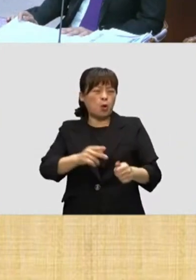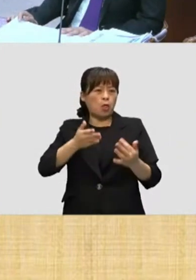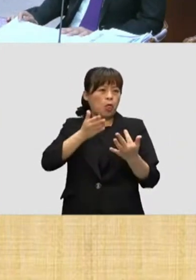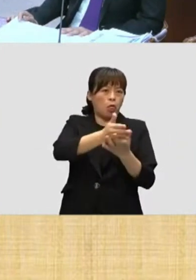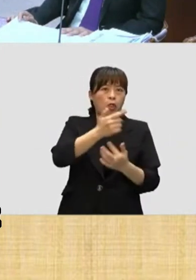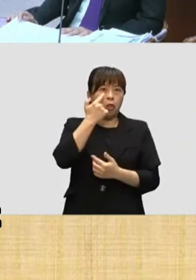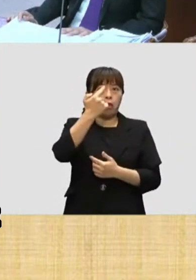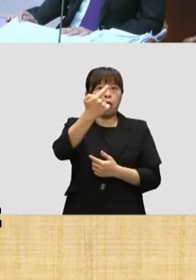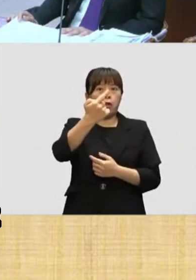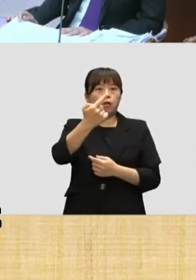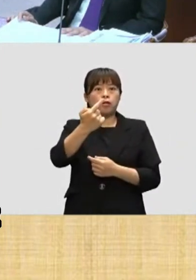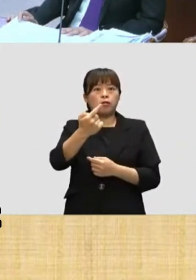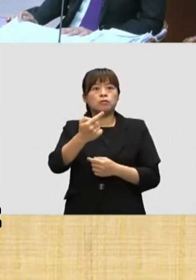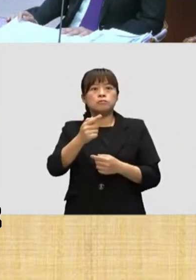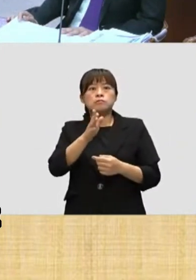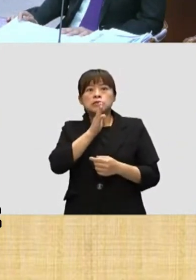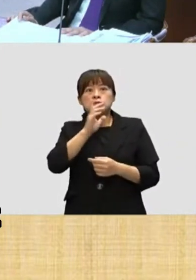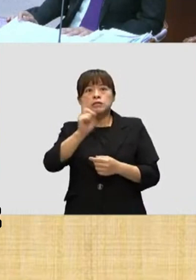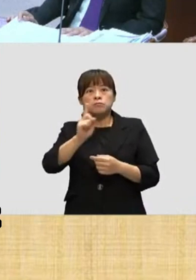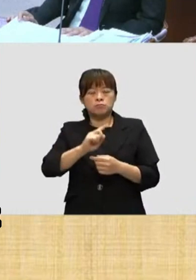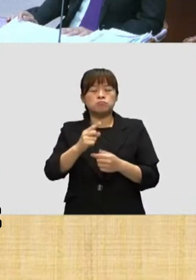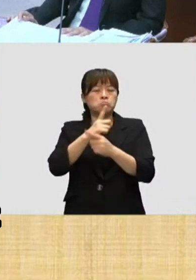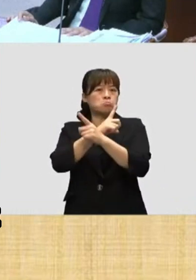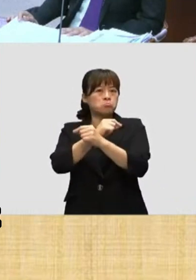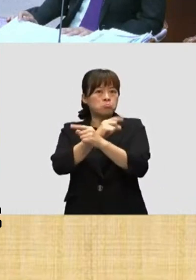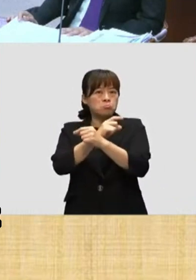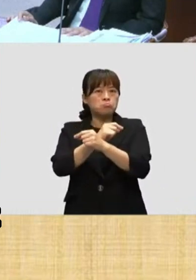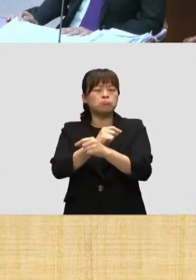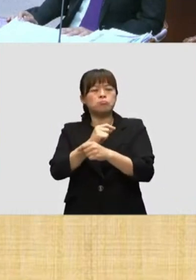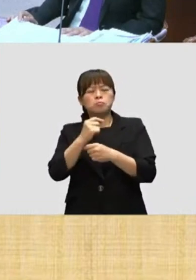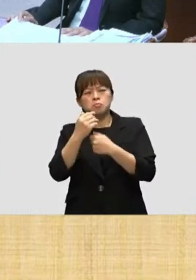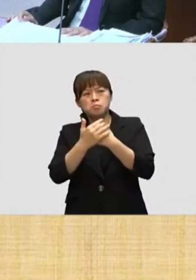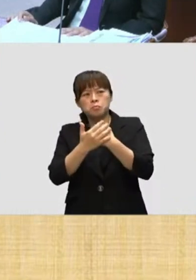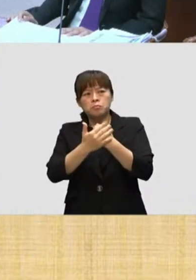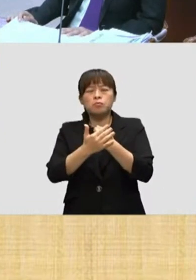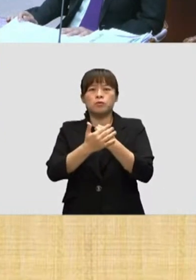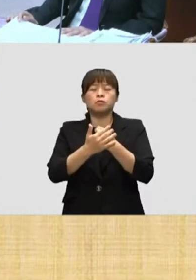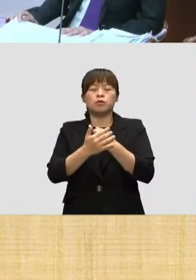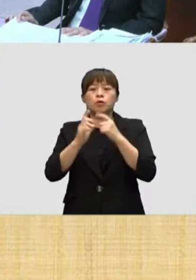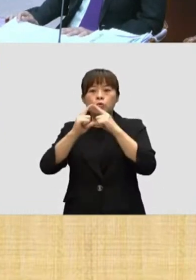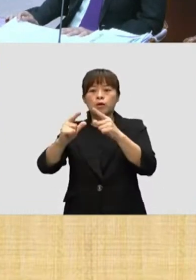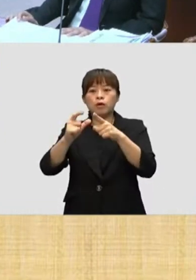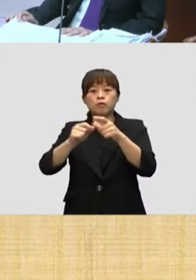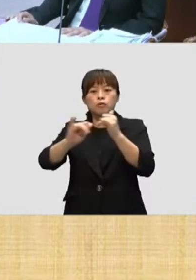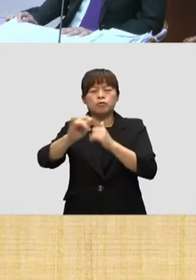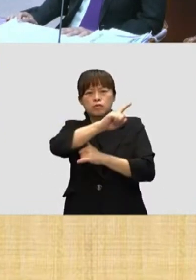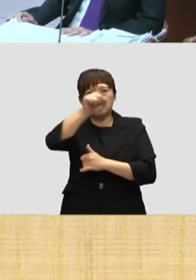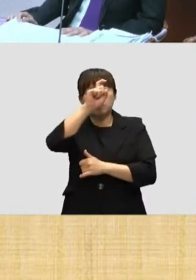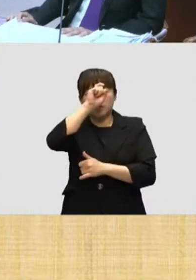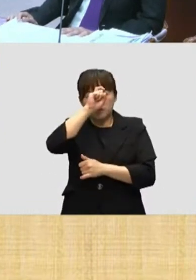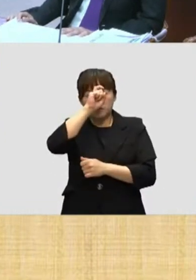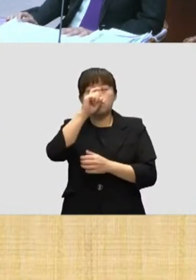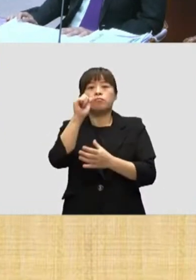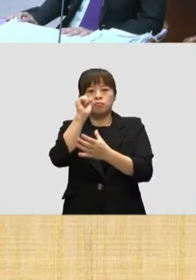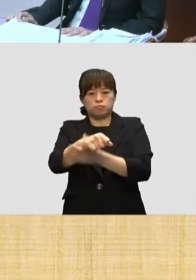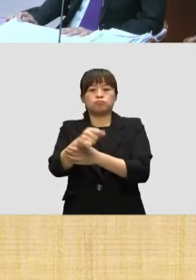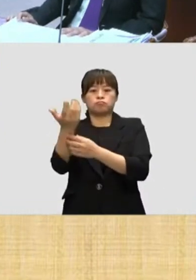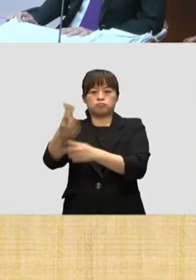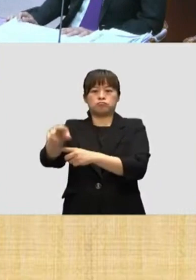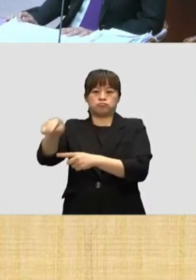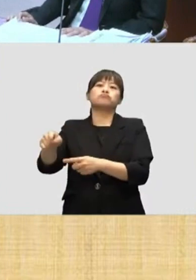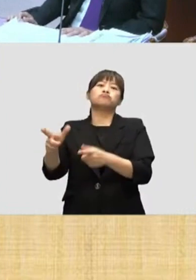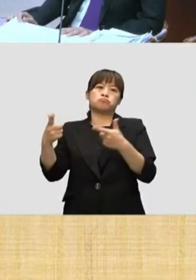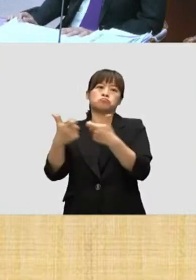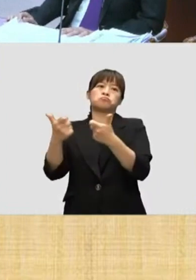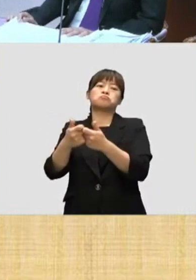害，基于应报的罪责横平跟赎罪，回应公众对正义的期待，应肯认死刑具有